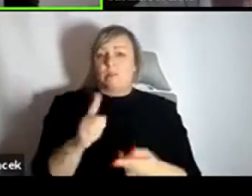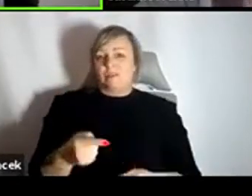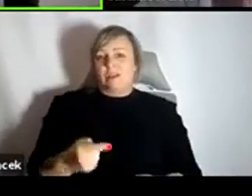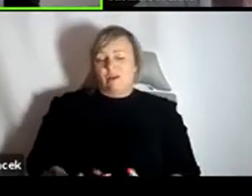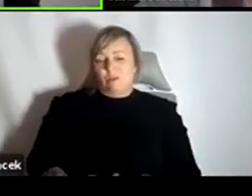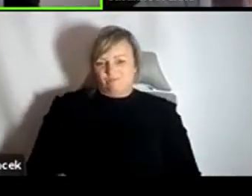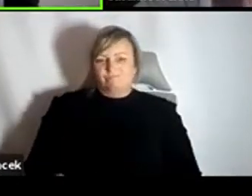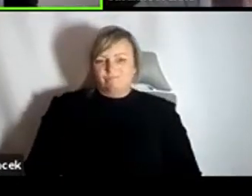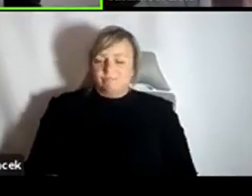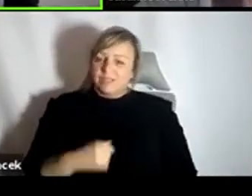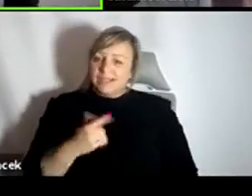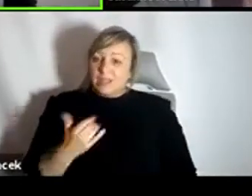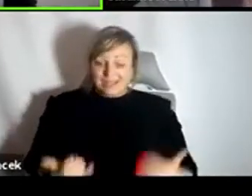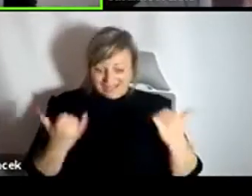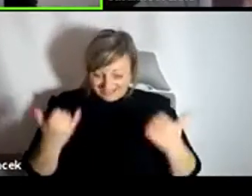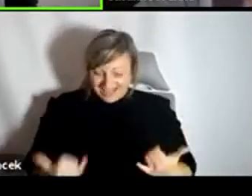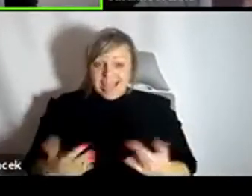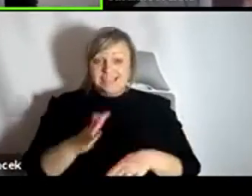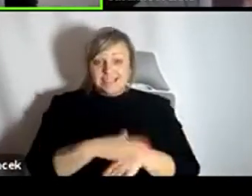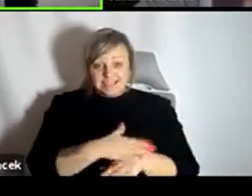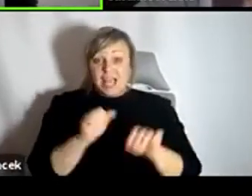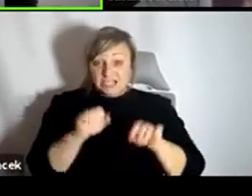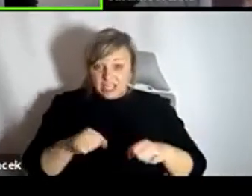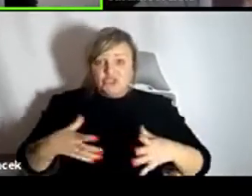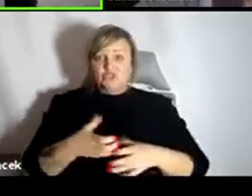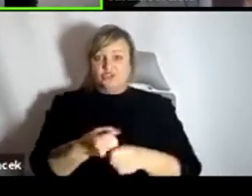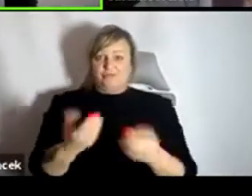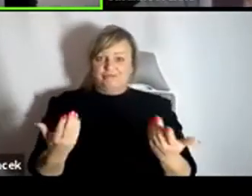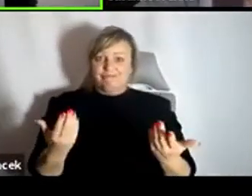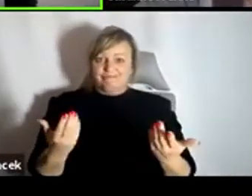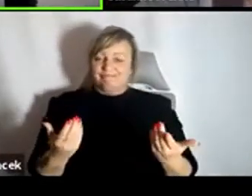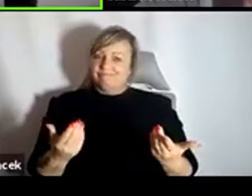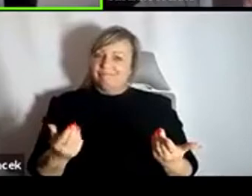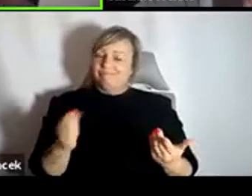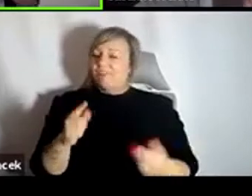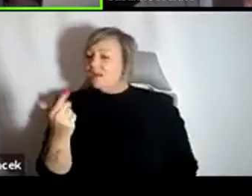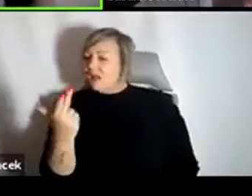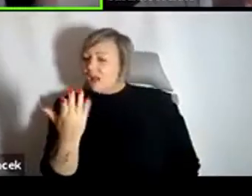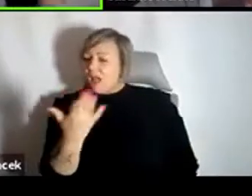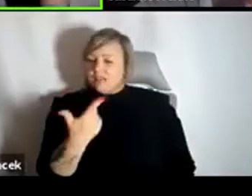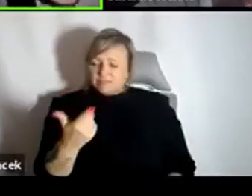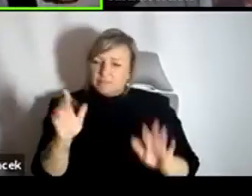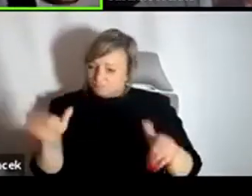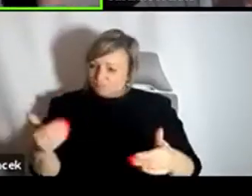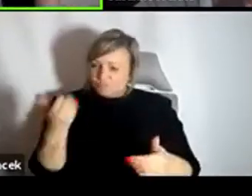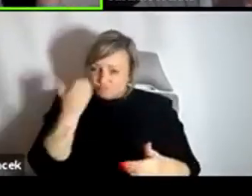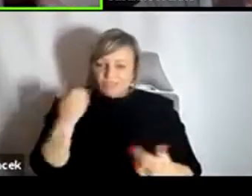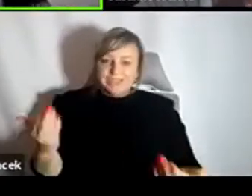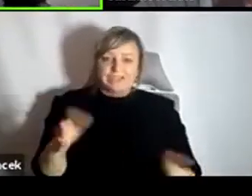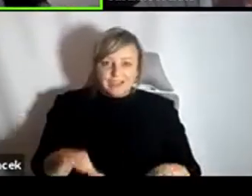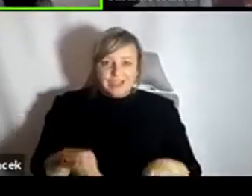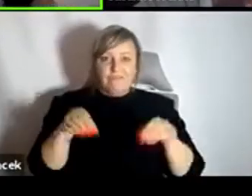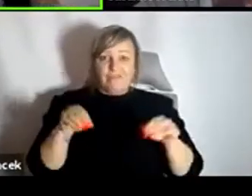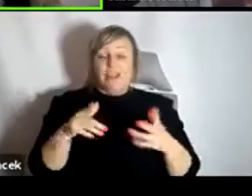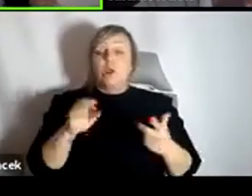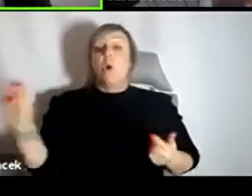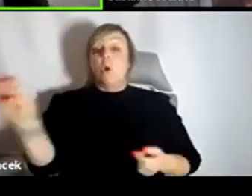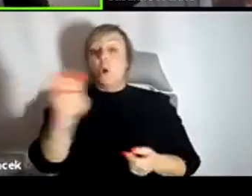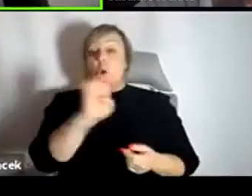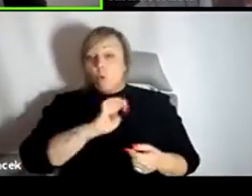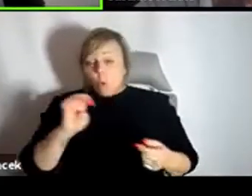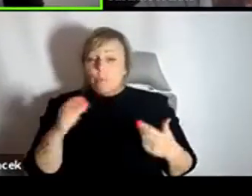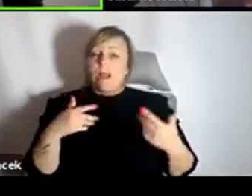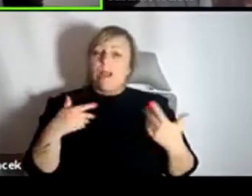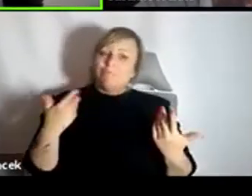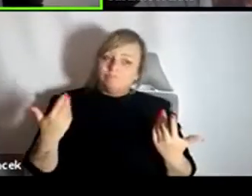haben wir gerade einen Moment, wo das funktionieren kann, dass zumindest Einzelne mal anfangen. Und ich glaube, da, wenn man es aus der europäischen Ebene betrachtet,